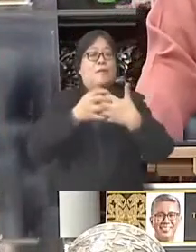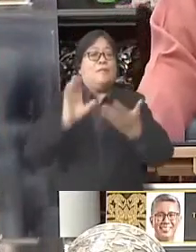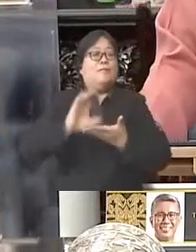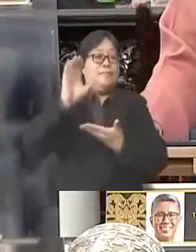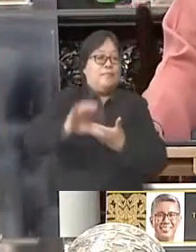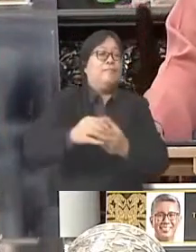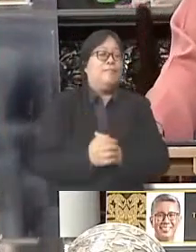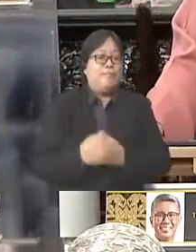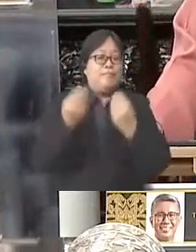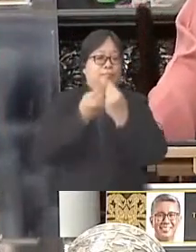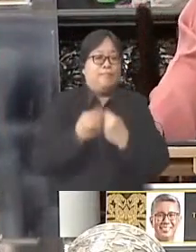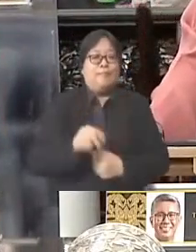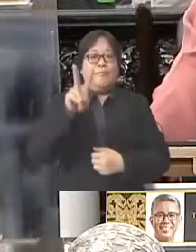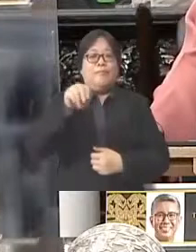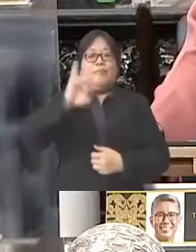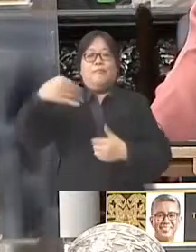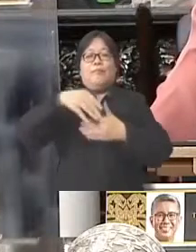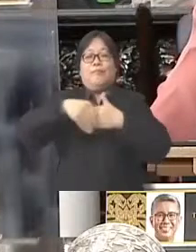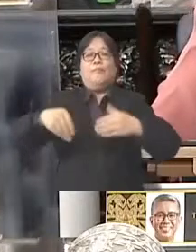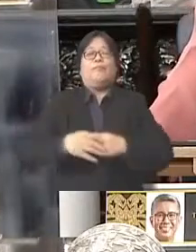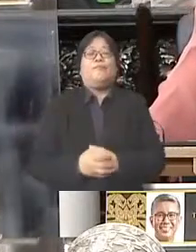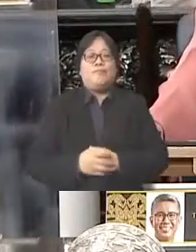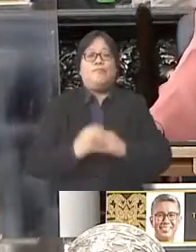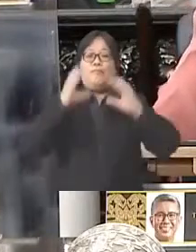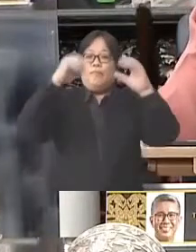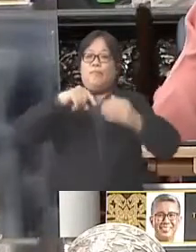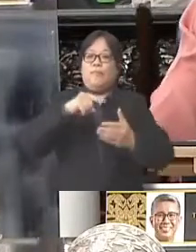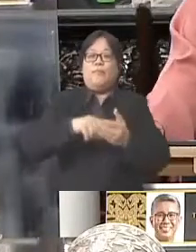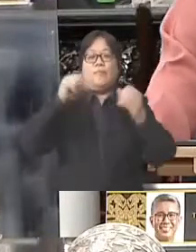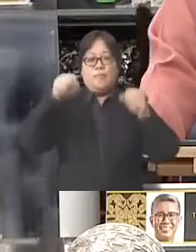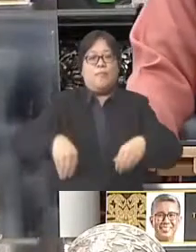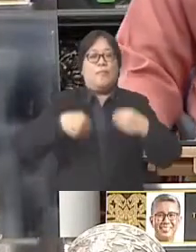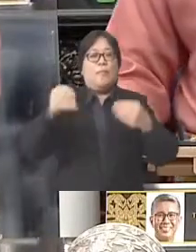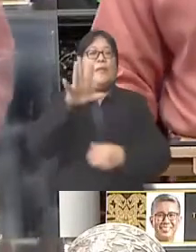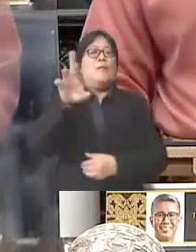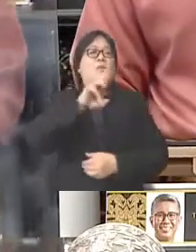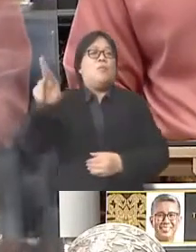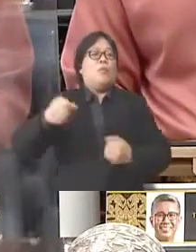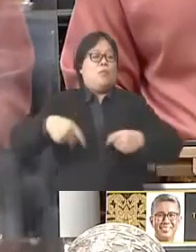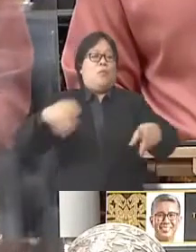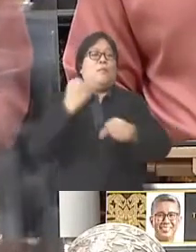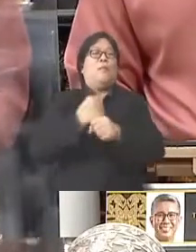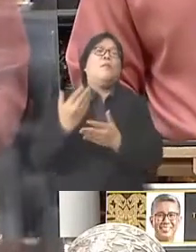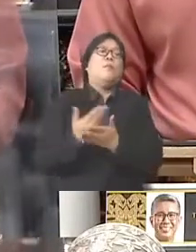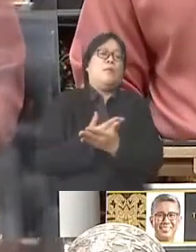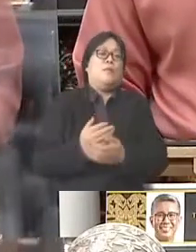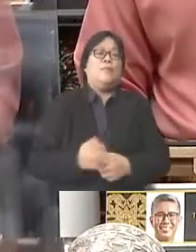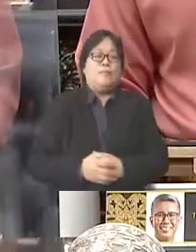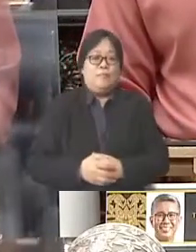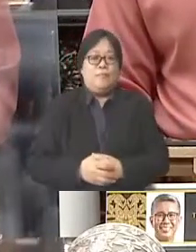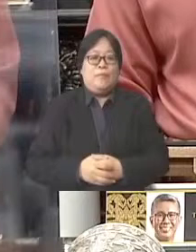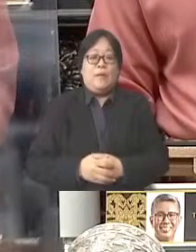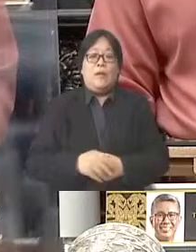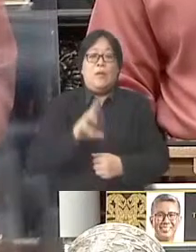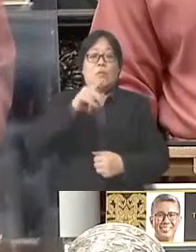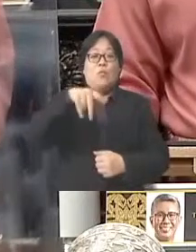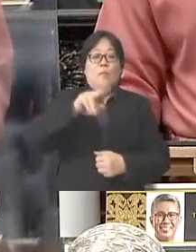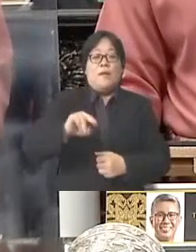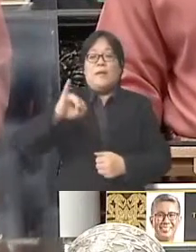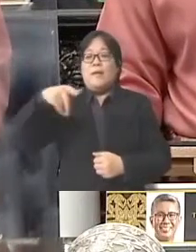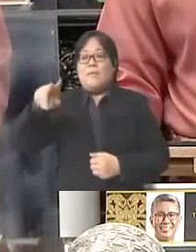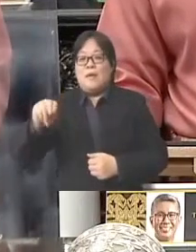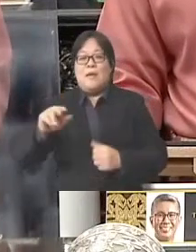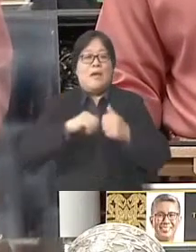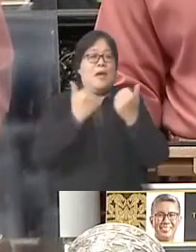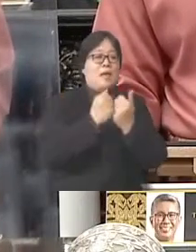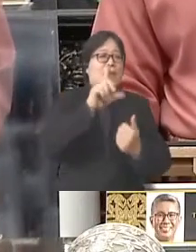zaman pelaburan berjumlah dua puluh juta Hai langkah ini dijangka memberi 5000 peluang pekerjaan baru nama Upin dan Ipin